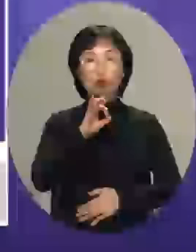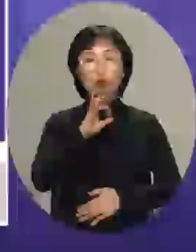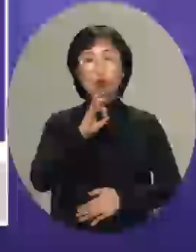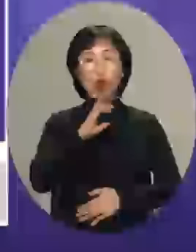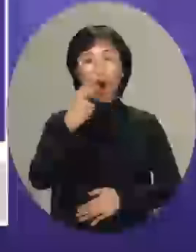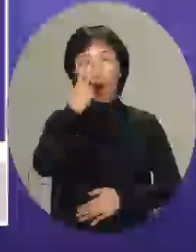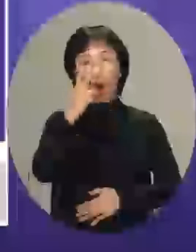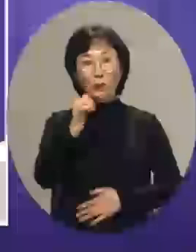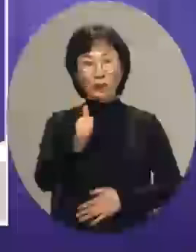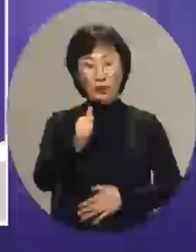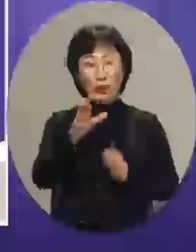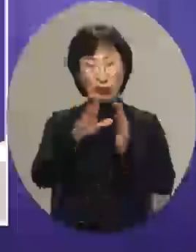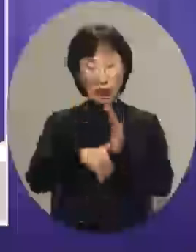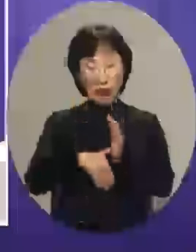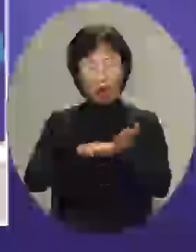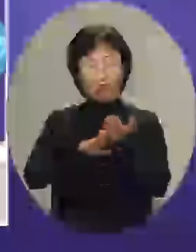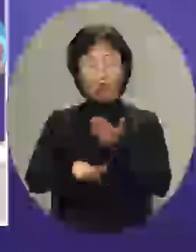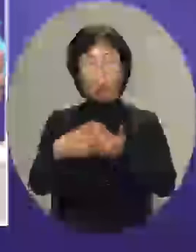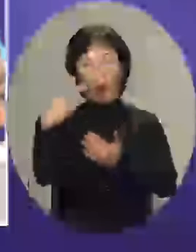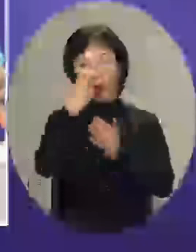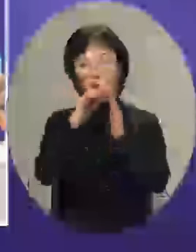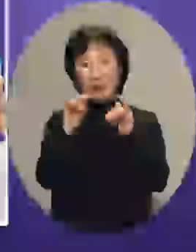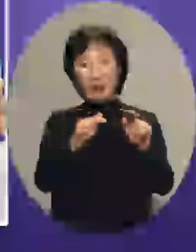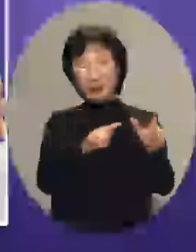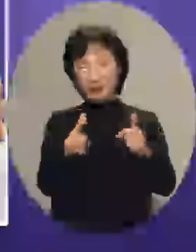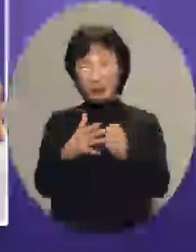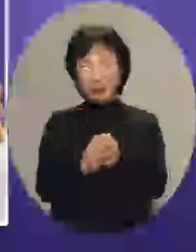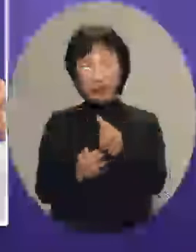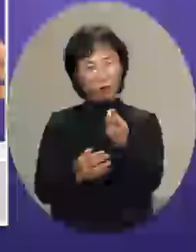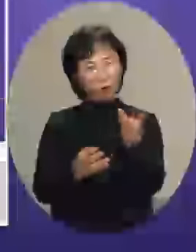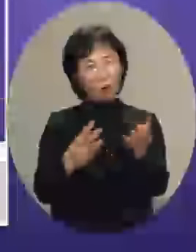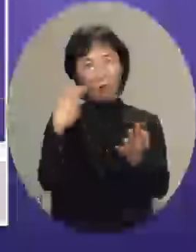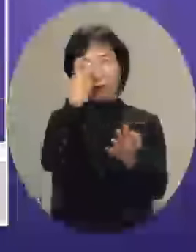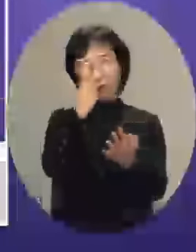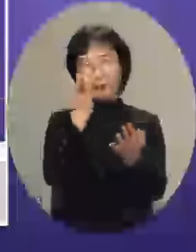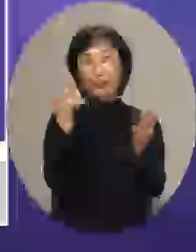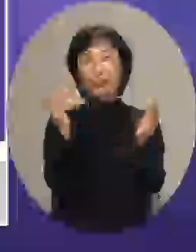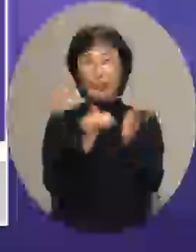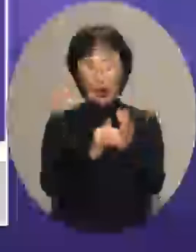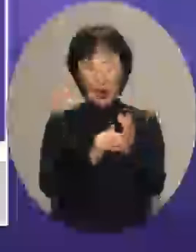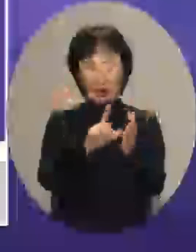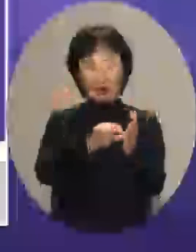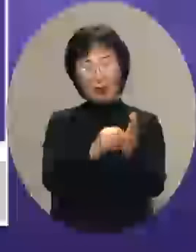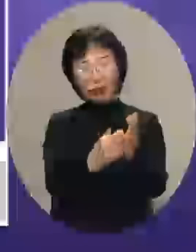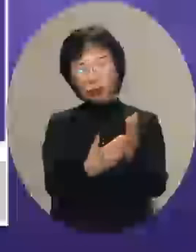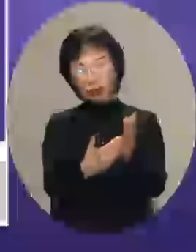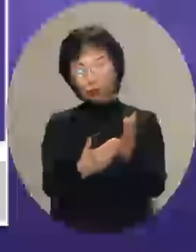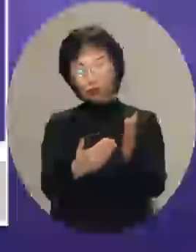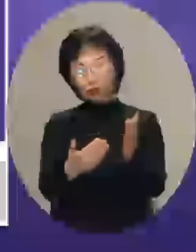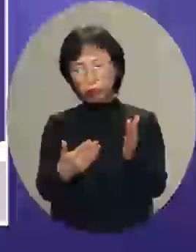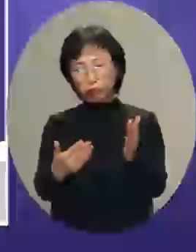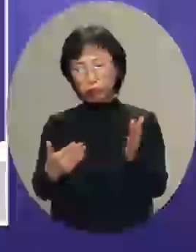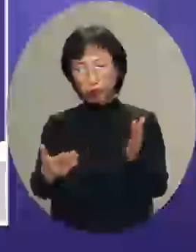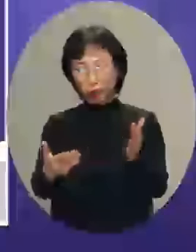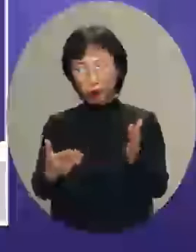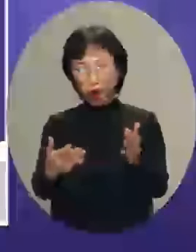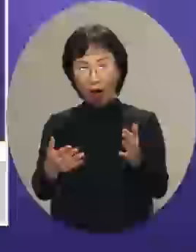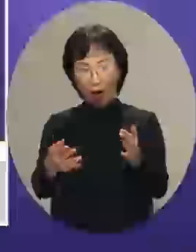시절에 우리 후배 검사들이 여러 명이 수사를 했죠. 근데 시간이 많이 지나다 보니까 직권